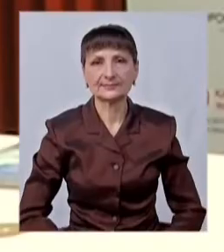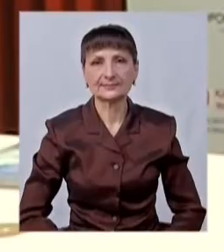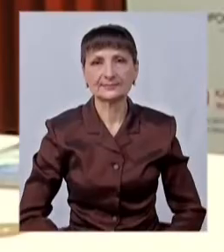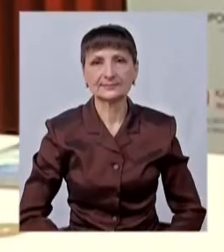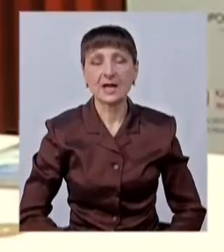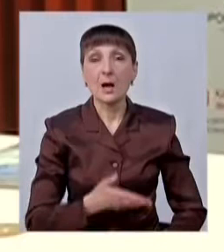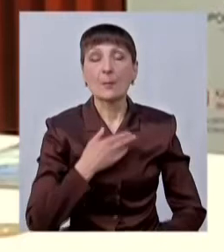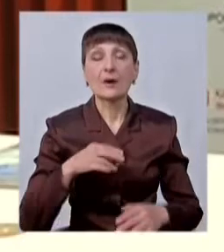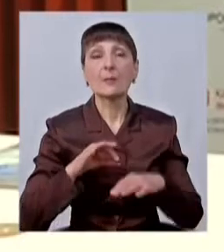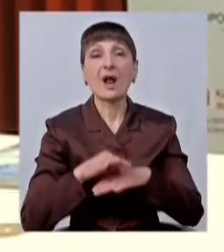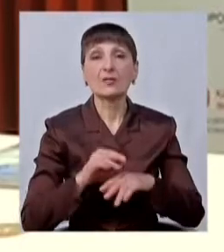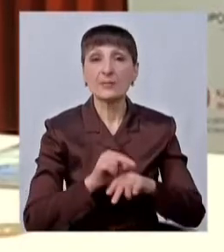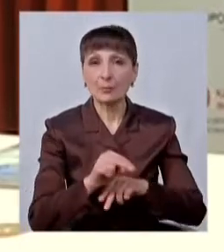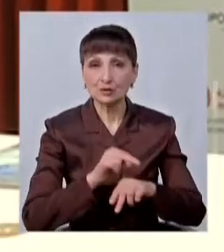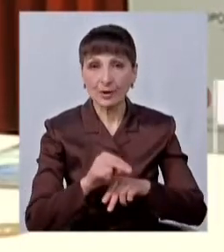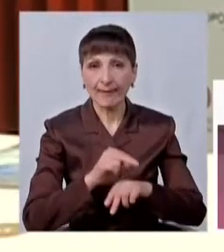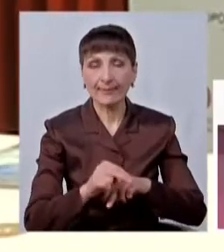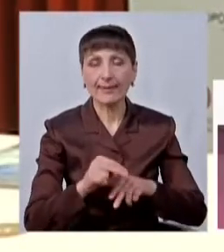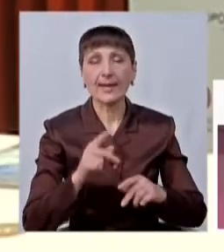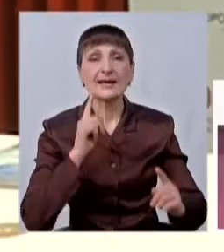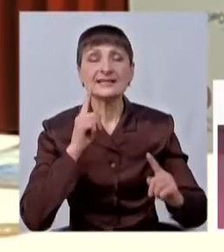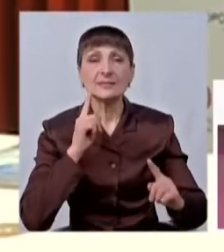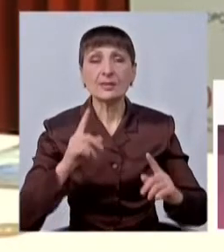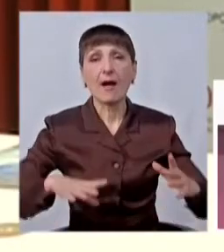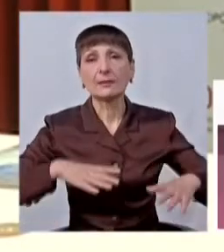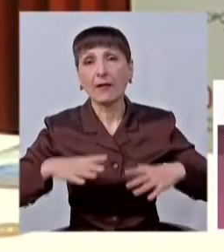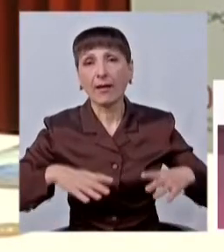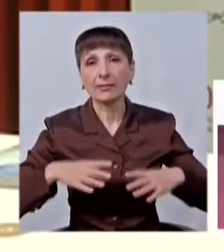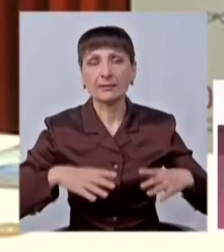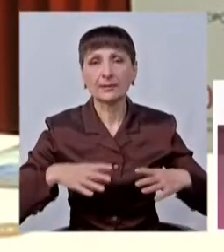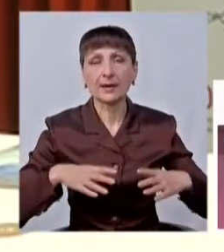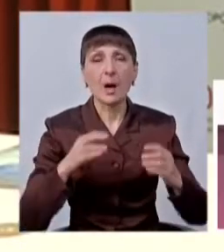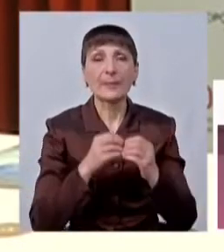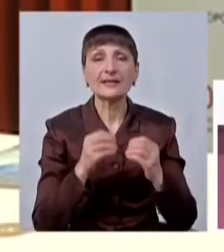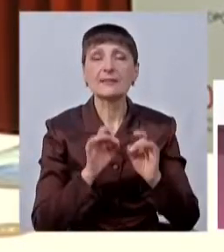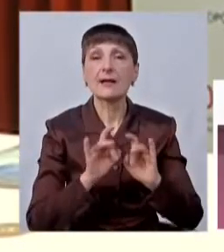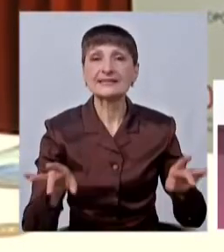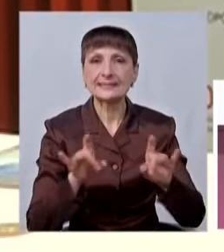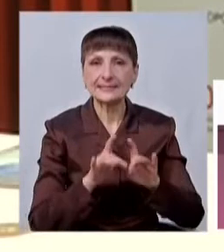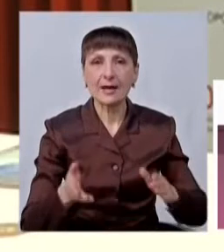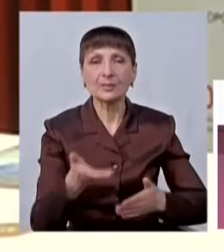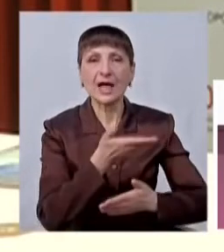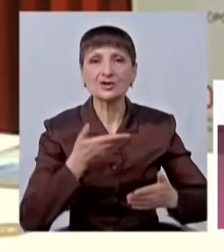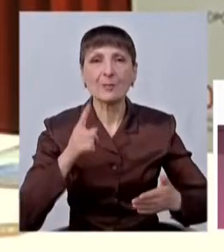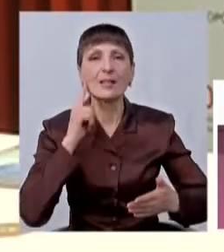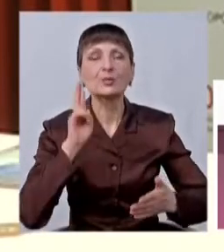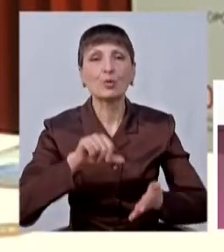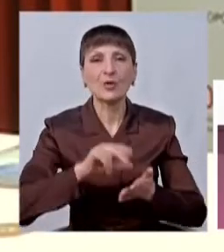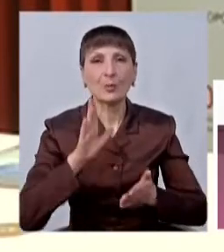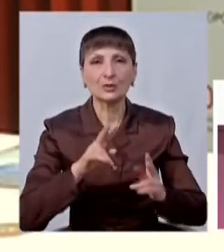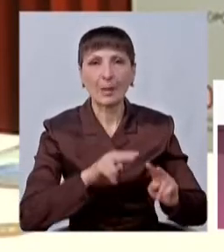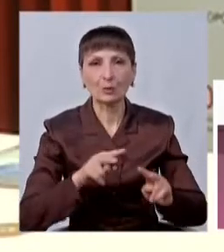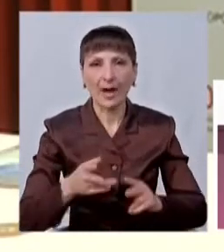Мы проводим обучение, да, семинары, тренинги, да, постоянно разъясняем нашим наблюдателям, которые от нашей